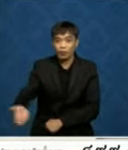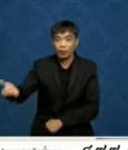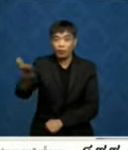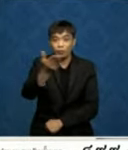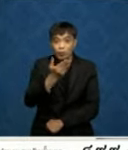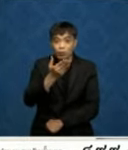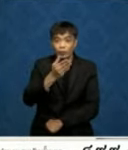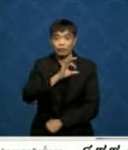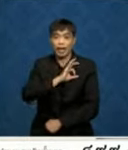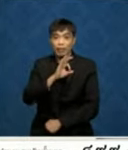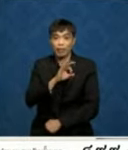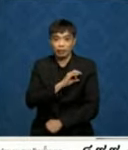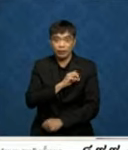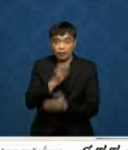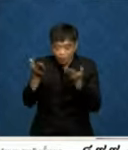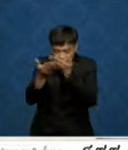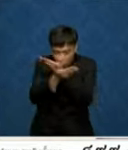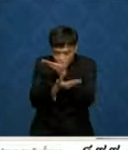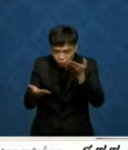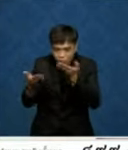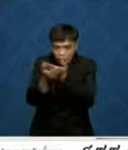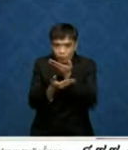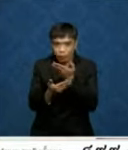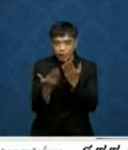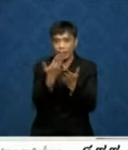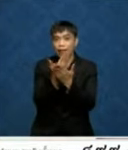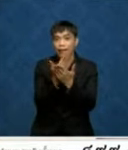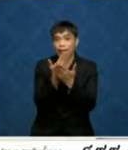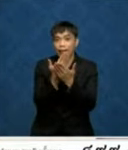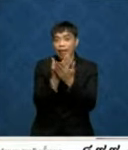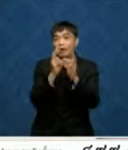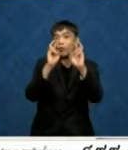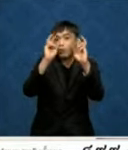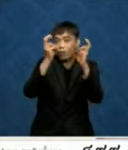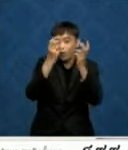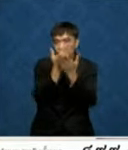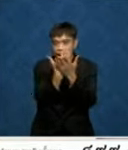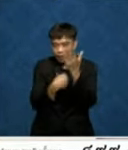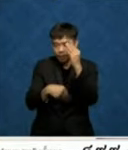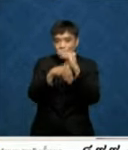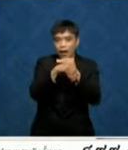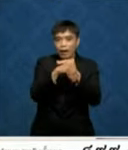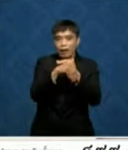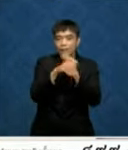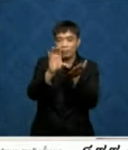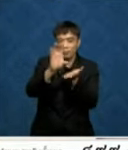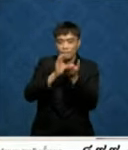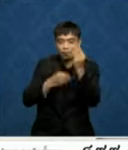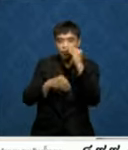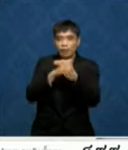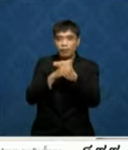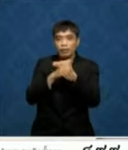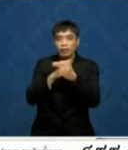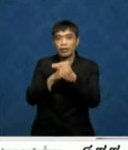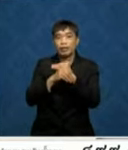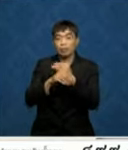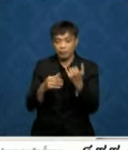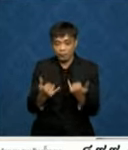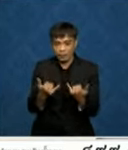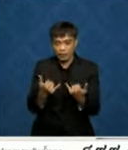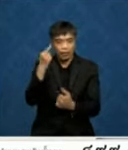ห็นชอบร่างพระบัญญัติงบประมาณรายจ่ายเพิ่มเติมฉบับนี้ด้วยความรอบคอบใช้สติปัญญ